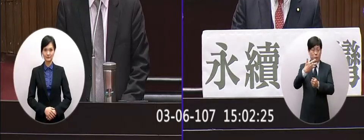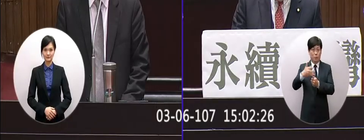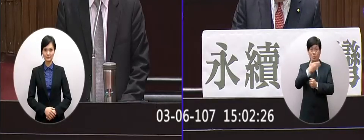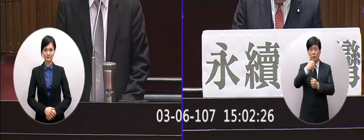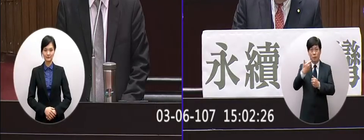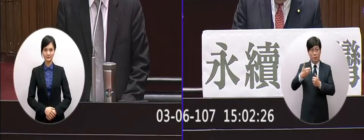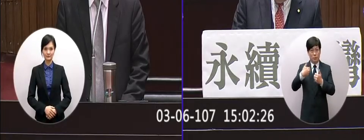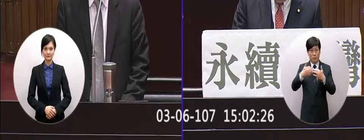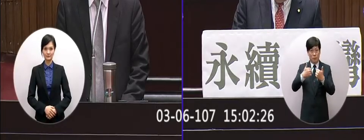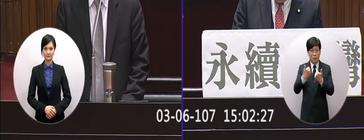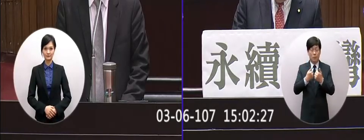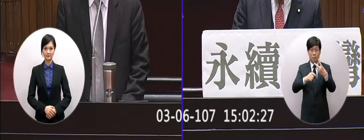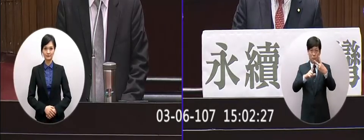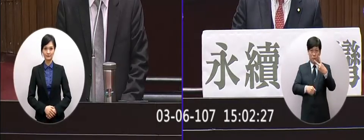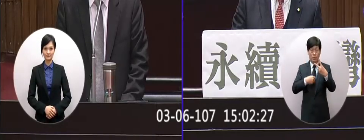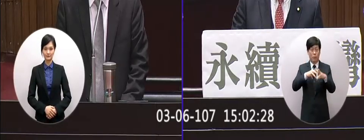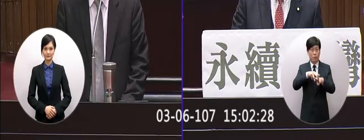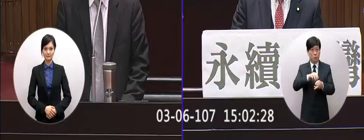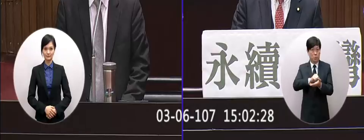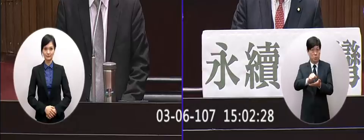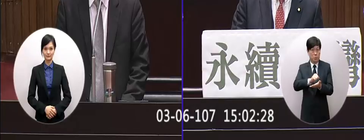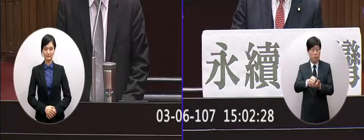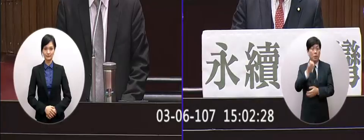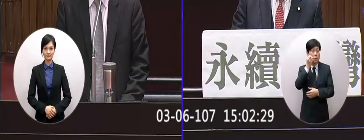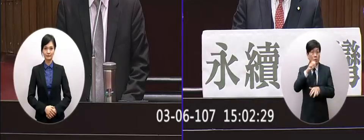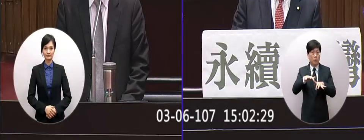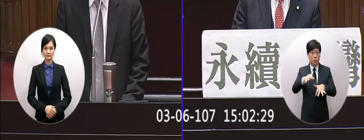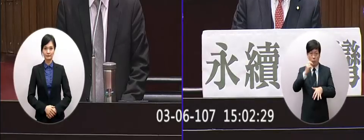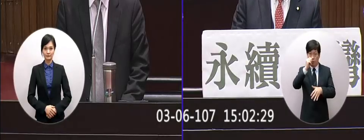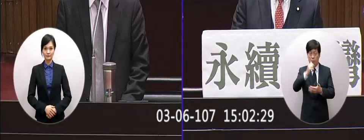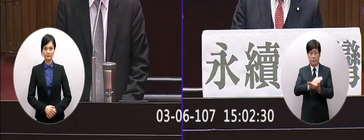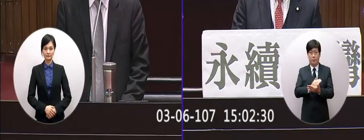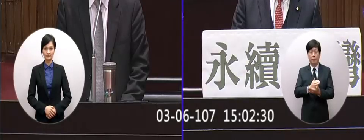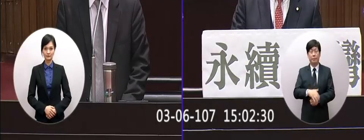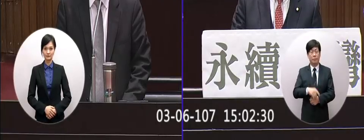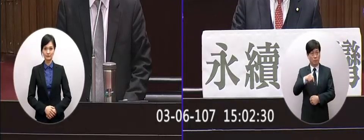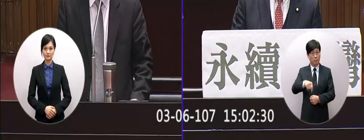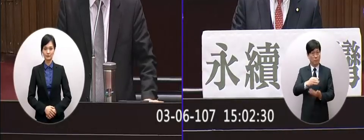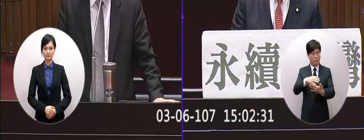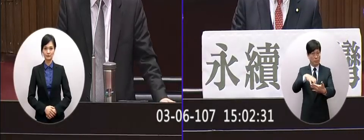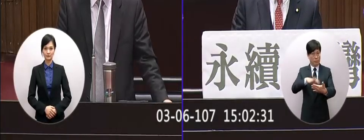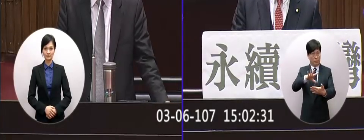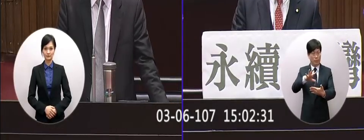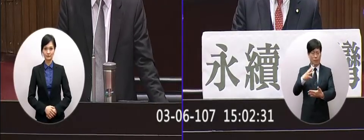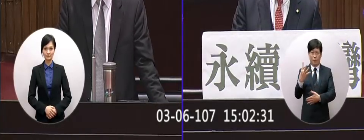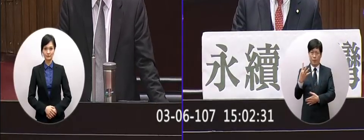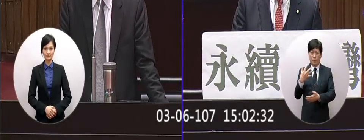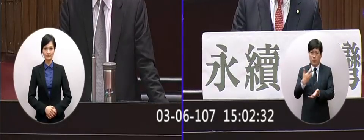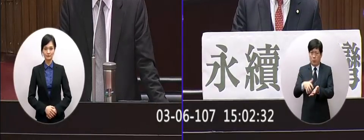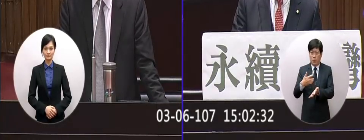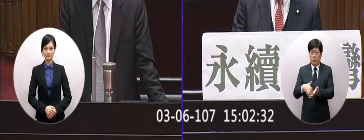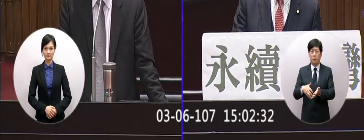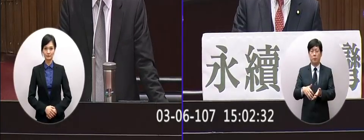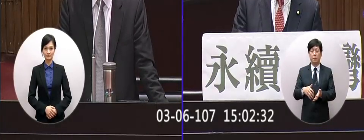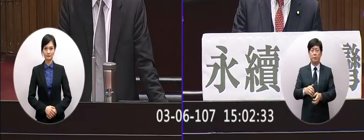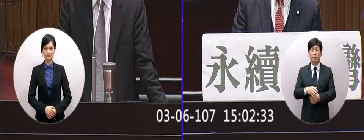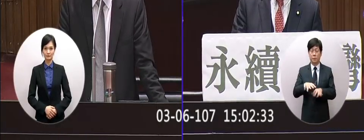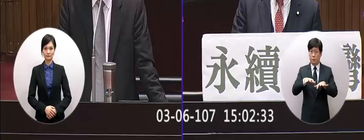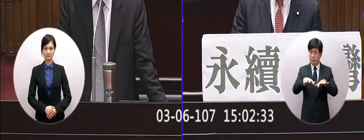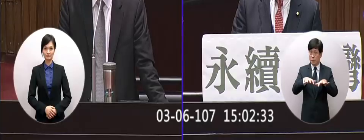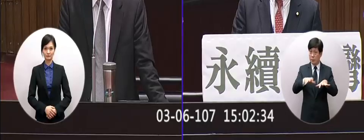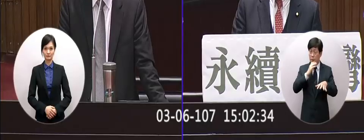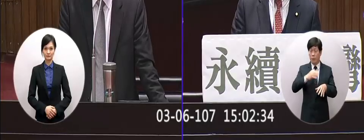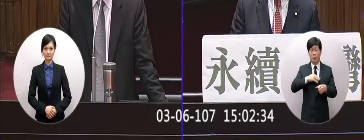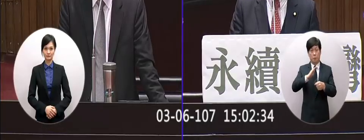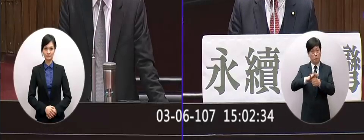在2月份出的那个花莲地震特辑。那这一本特辑呢，里面有很多就是有关于地震的